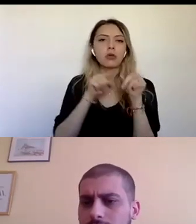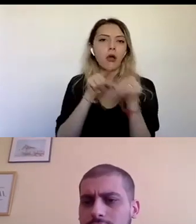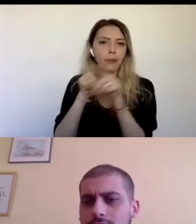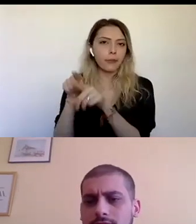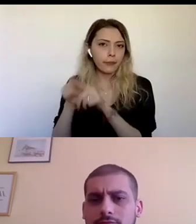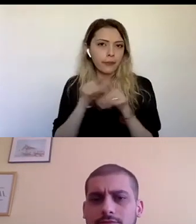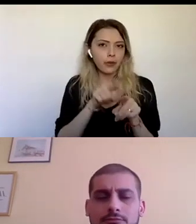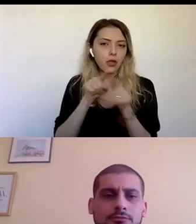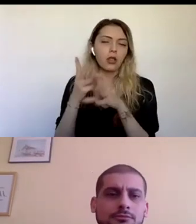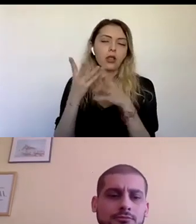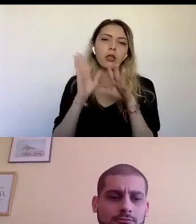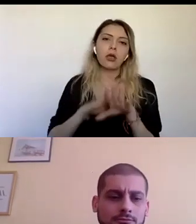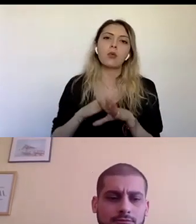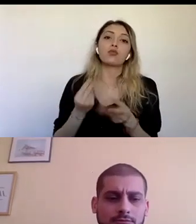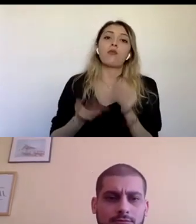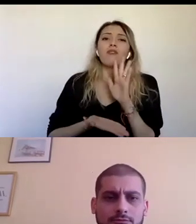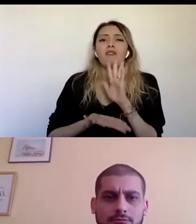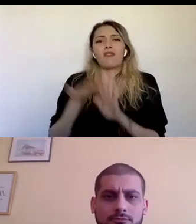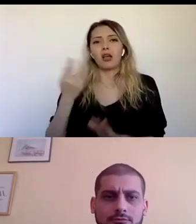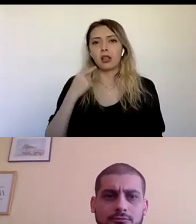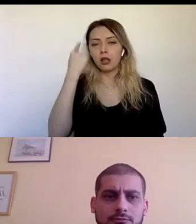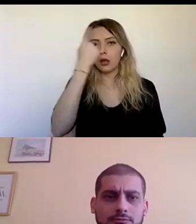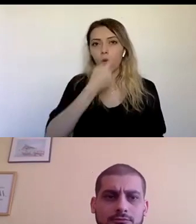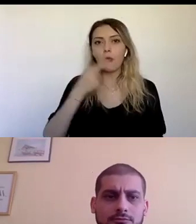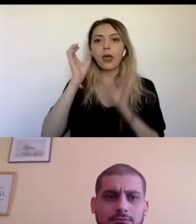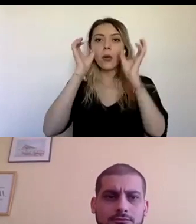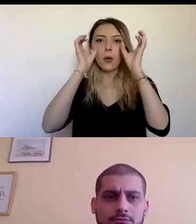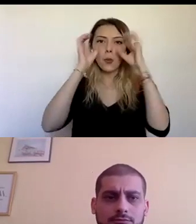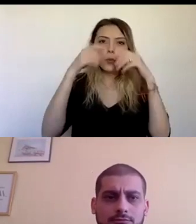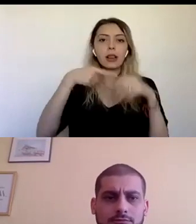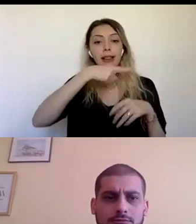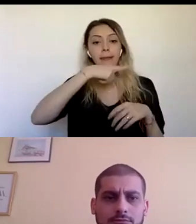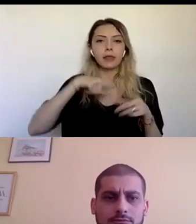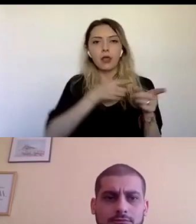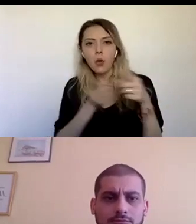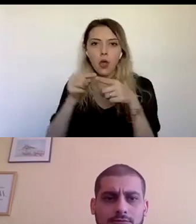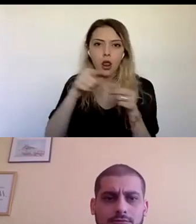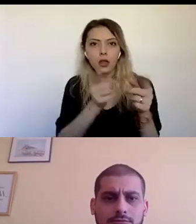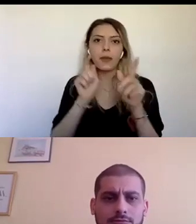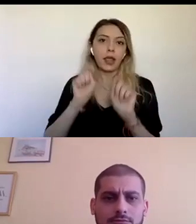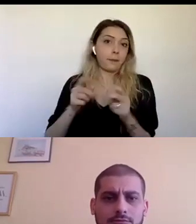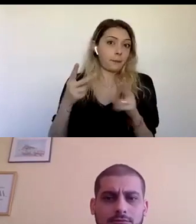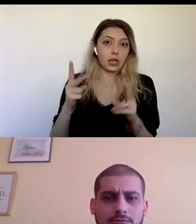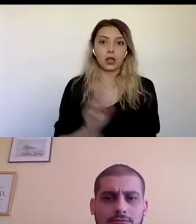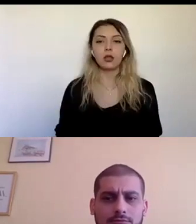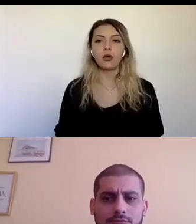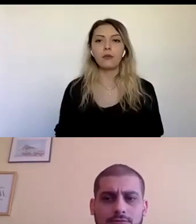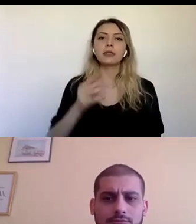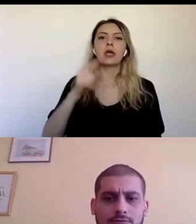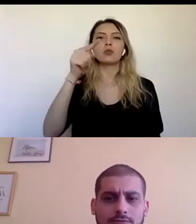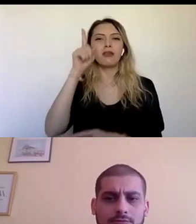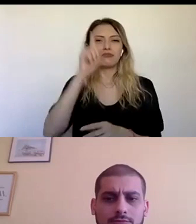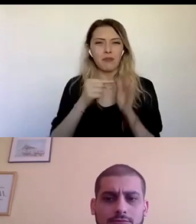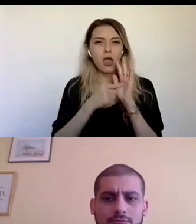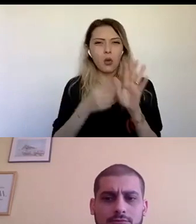aramalarımızı, bütün girdiğimiz siteleri. Bu birazcık Google da bizi yönlendiriyor olabilir. Arama yani şeyde bu alttaki bizim